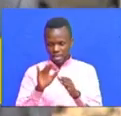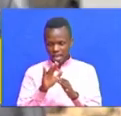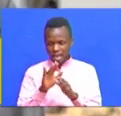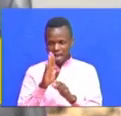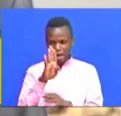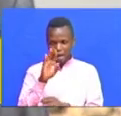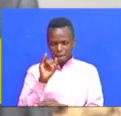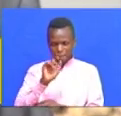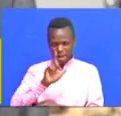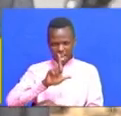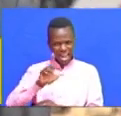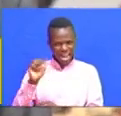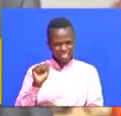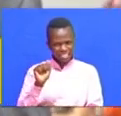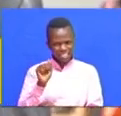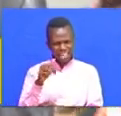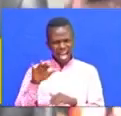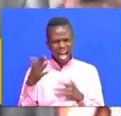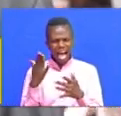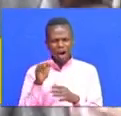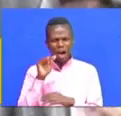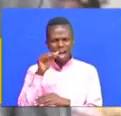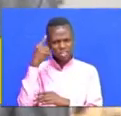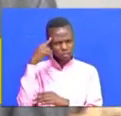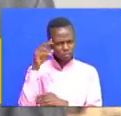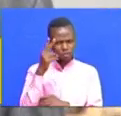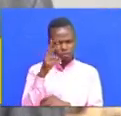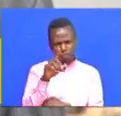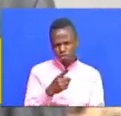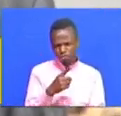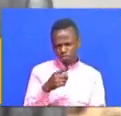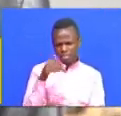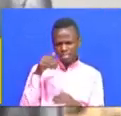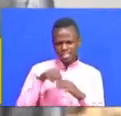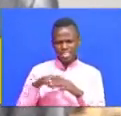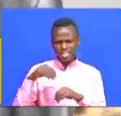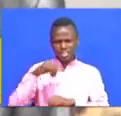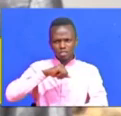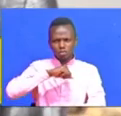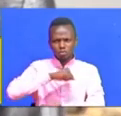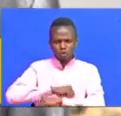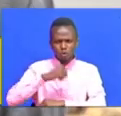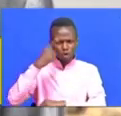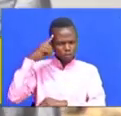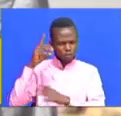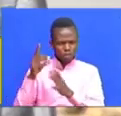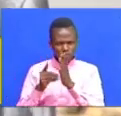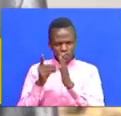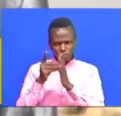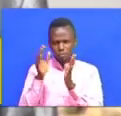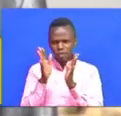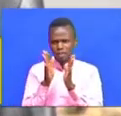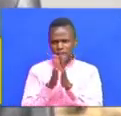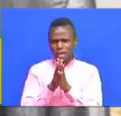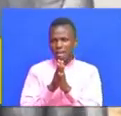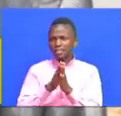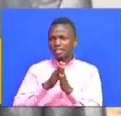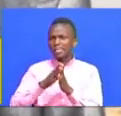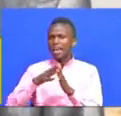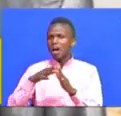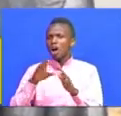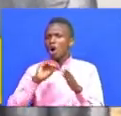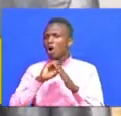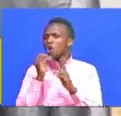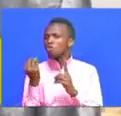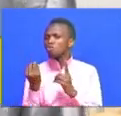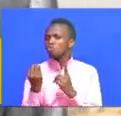na shule ni ya bure. Inaitizwa ya kasi gani kwa shule? Ni ya development ama ni ya mwalimu ama ni ya watu gani? Kuna masomo